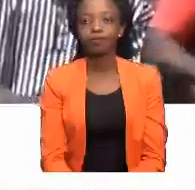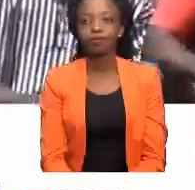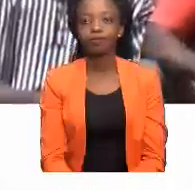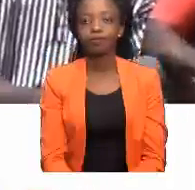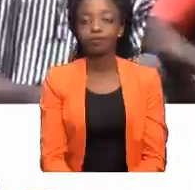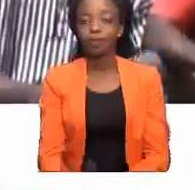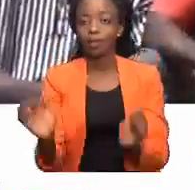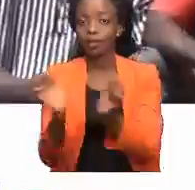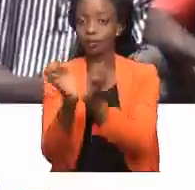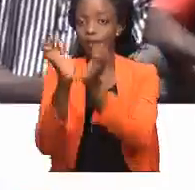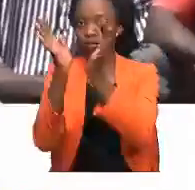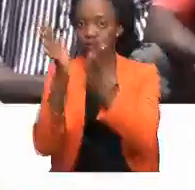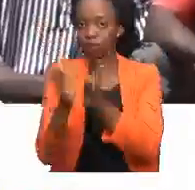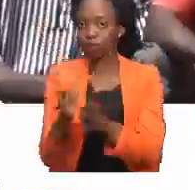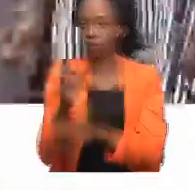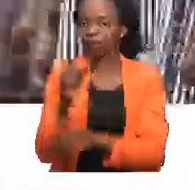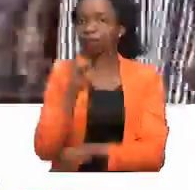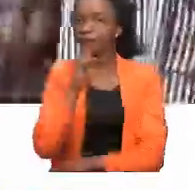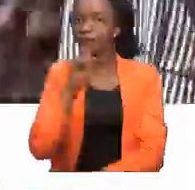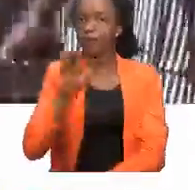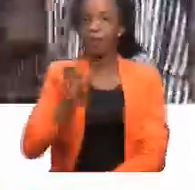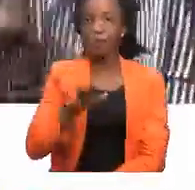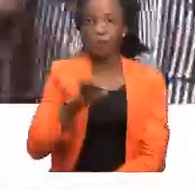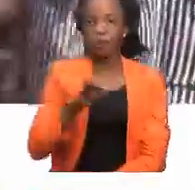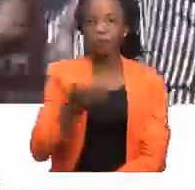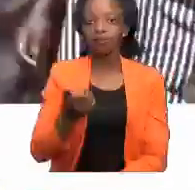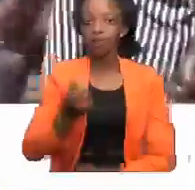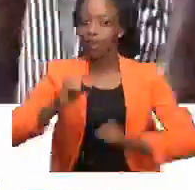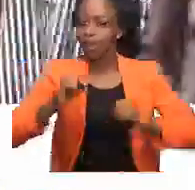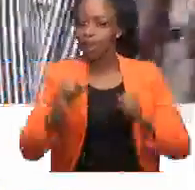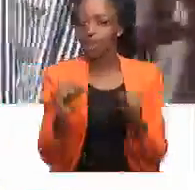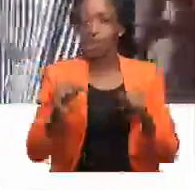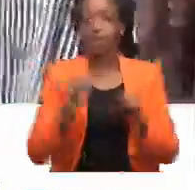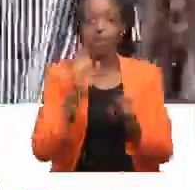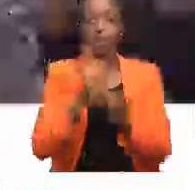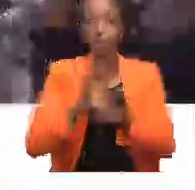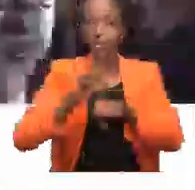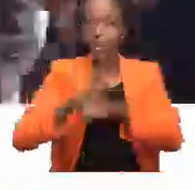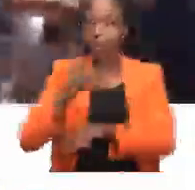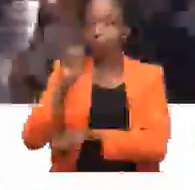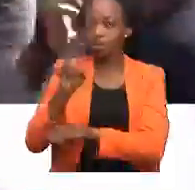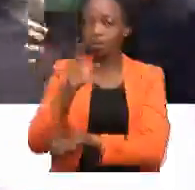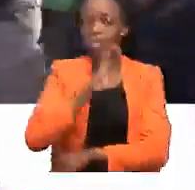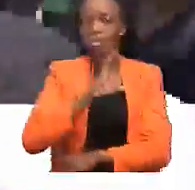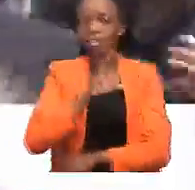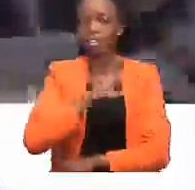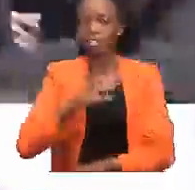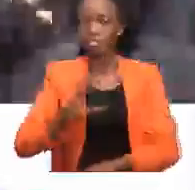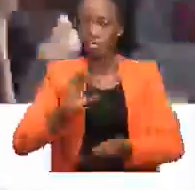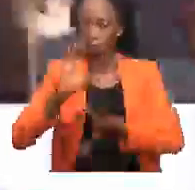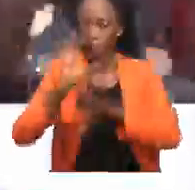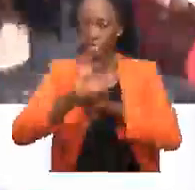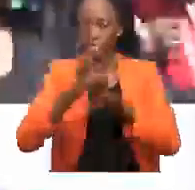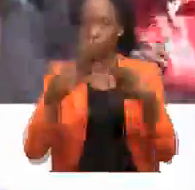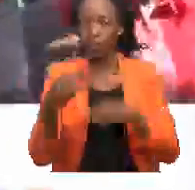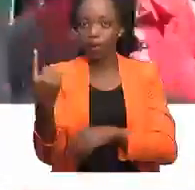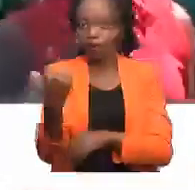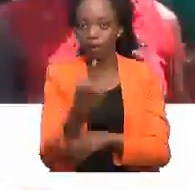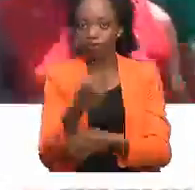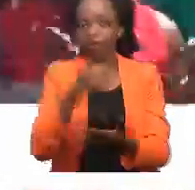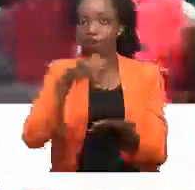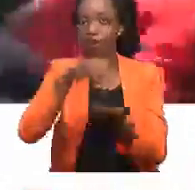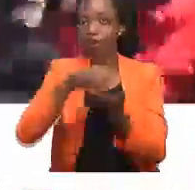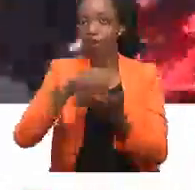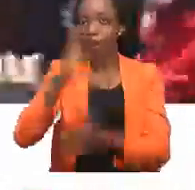Wafungwa hao ambao ni wa kiume na wa kike hawakuficha furaha yao kutembelewa na Wakristo wa jimbo la Bungoma ambalo linahusisha